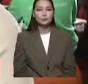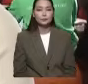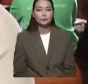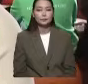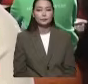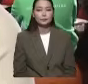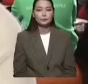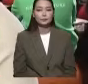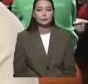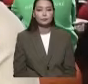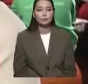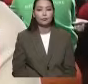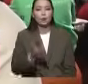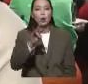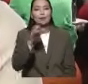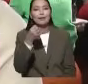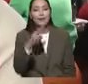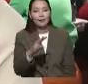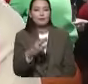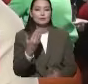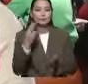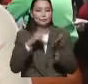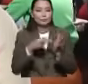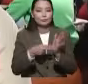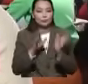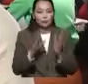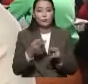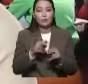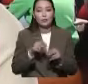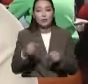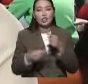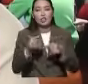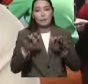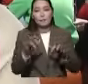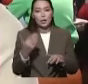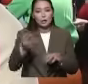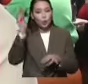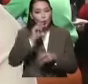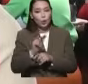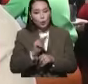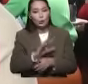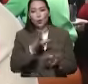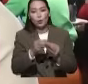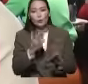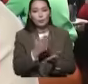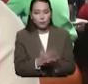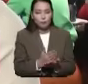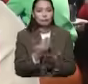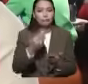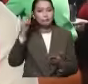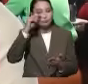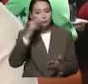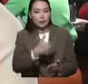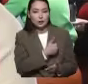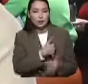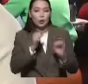Бізде онлайн платформамыз бар, жас Алматы деген. Сол платформаға кіріп, сол жерде толыққанды ақпаратты алып, сол жақта да курстарға негізде тіркелсе болады. Жалпы